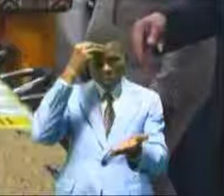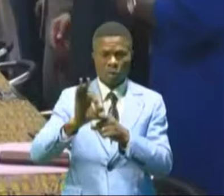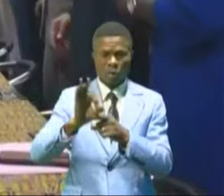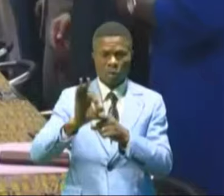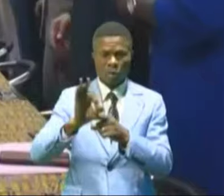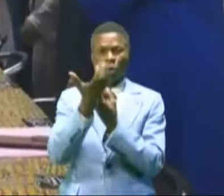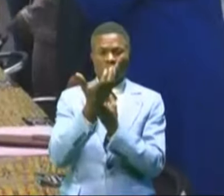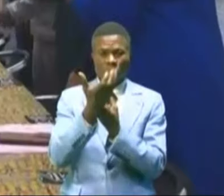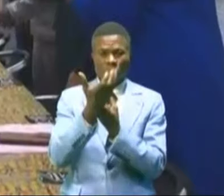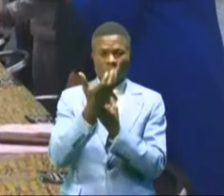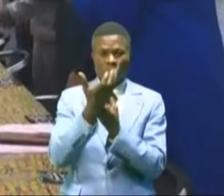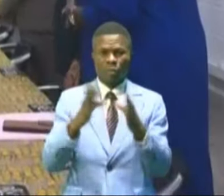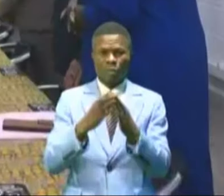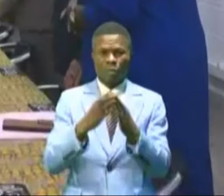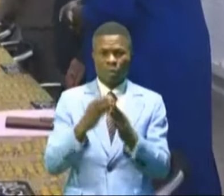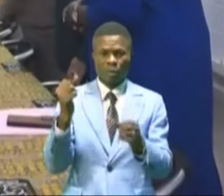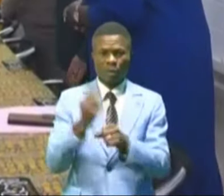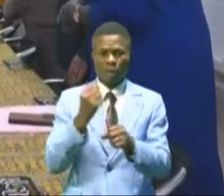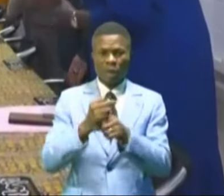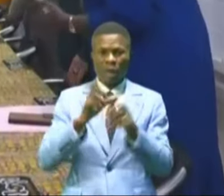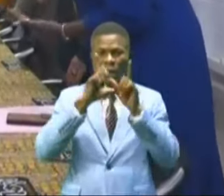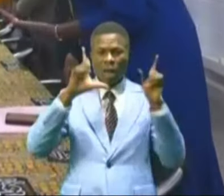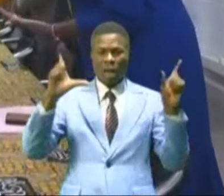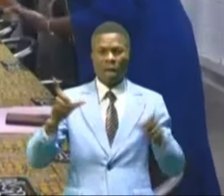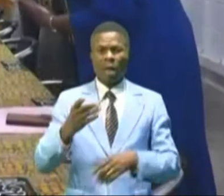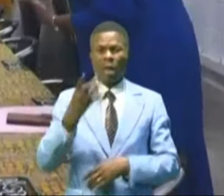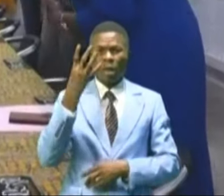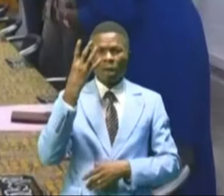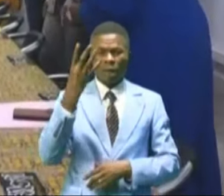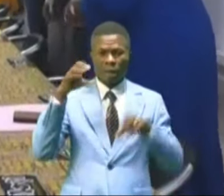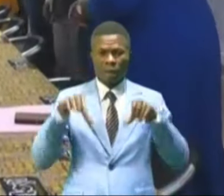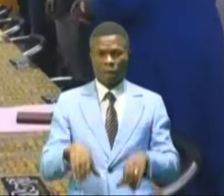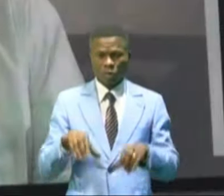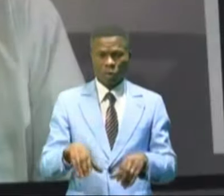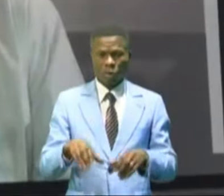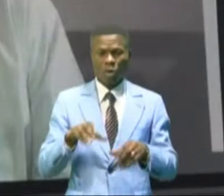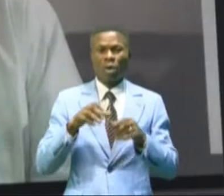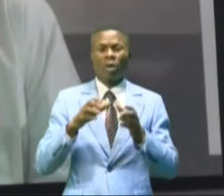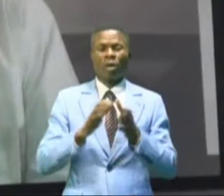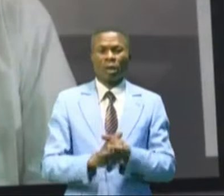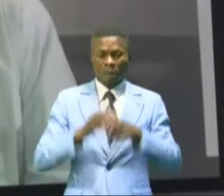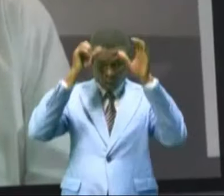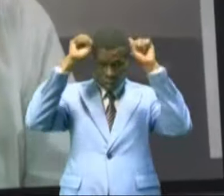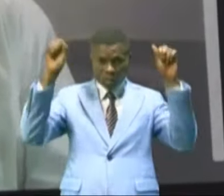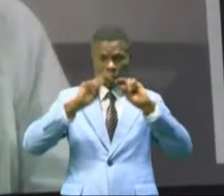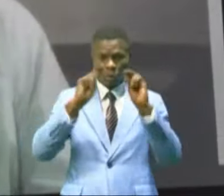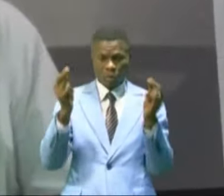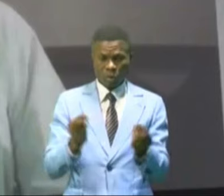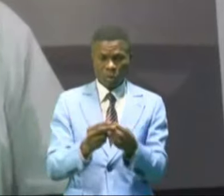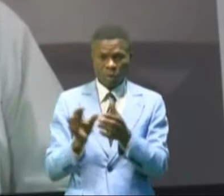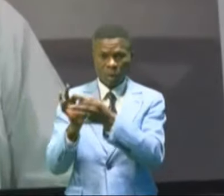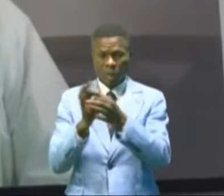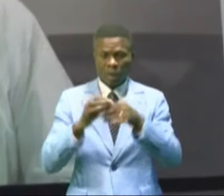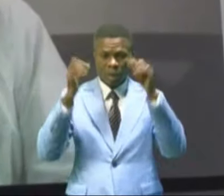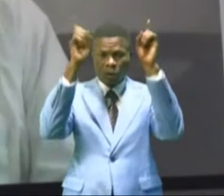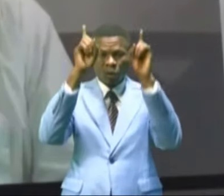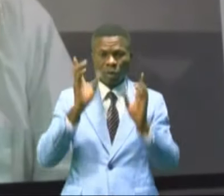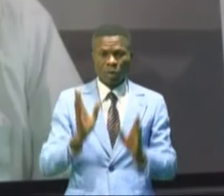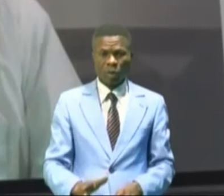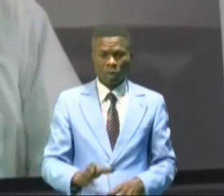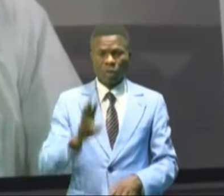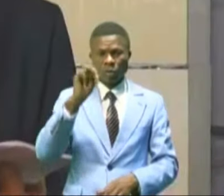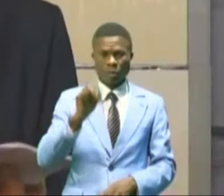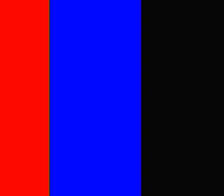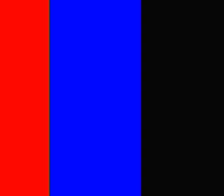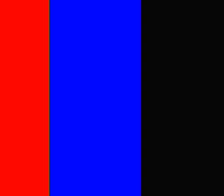avec des livres traduits en 4 langues nationales de la RDC. Le président de la Commission de l'Union africaine, Moussa Faki,